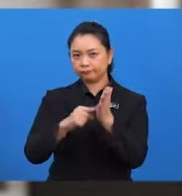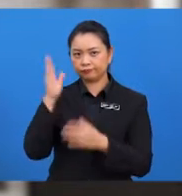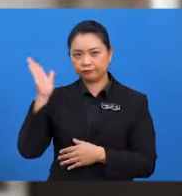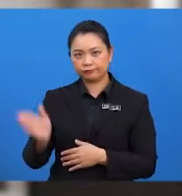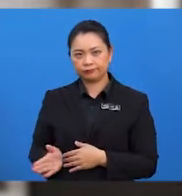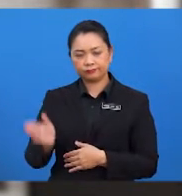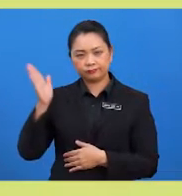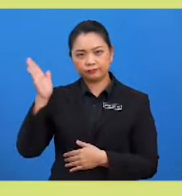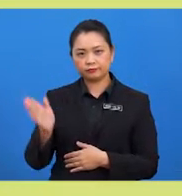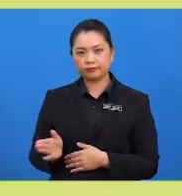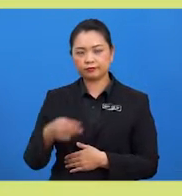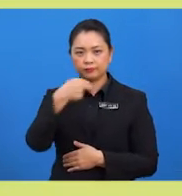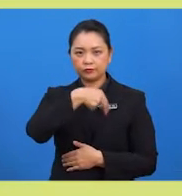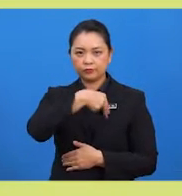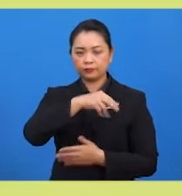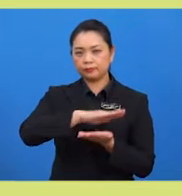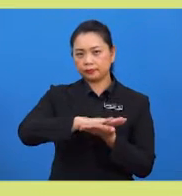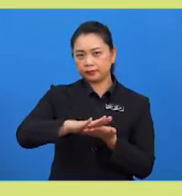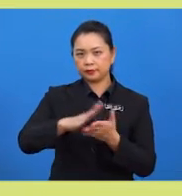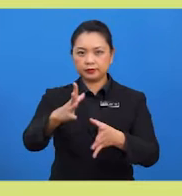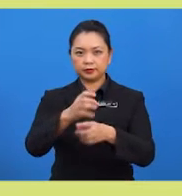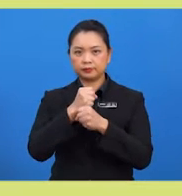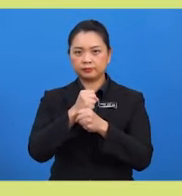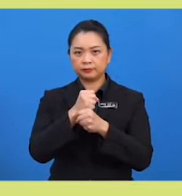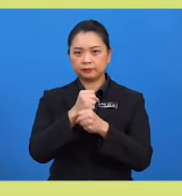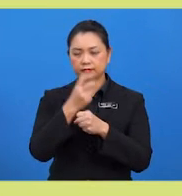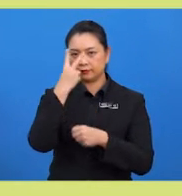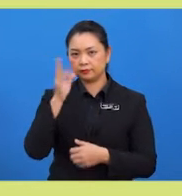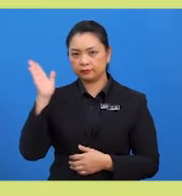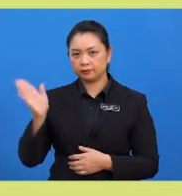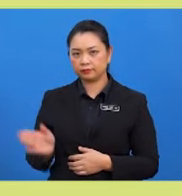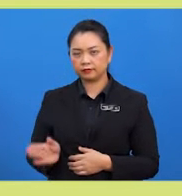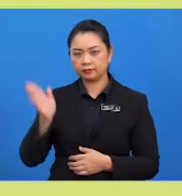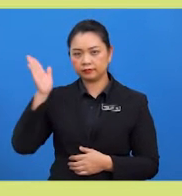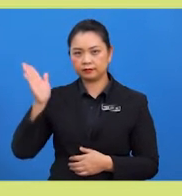yang ditunjukkan. Untung bersih yang diperoleh ialah